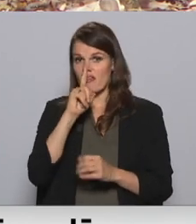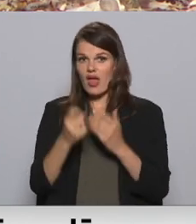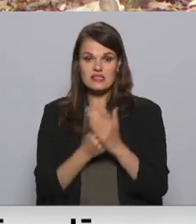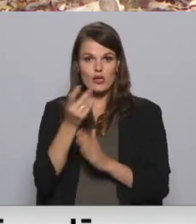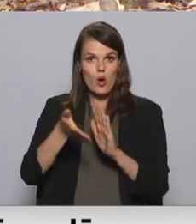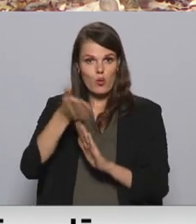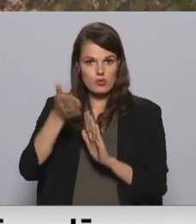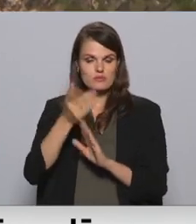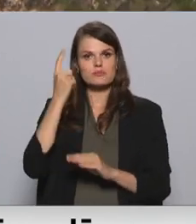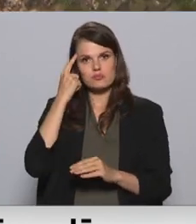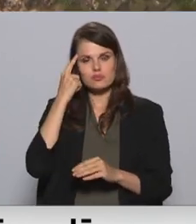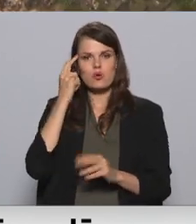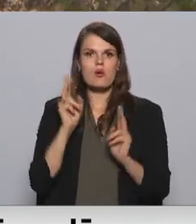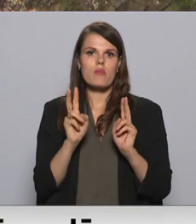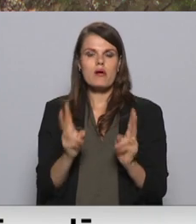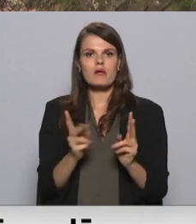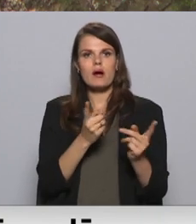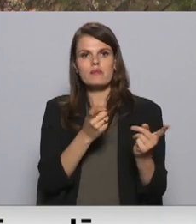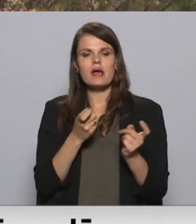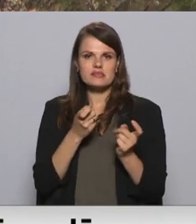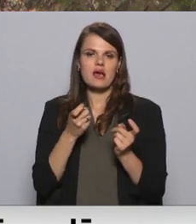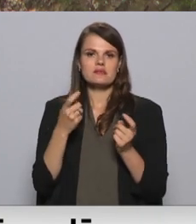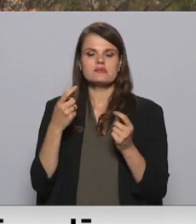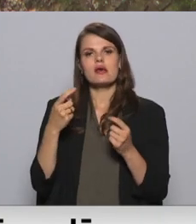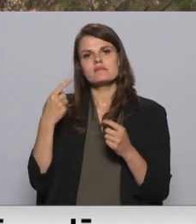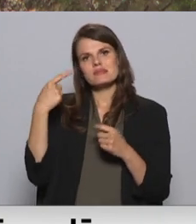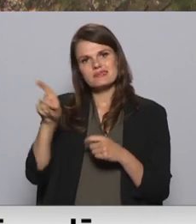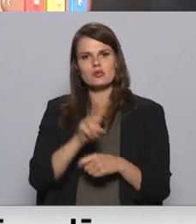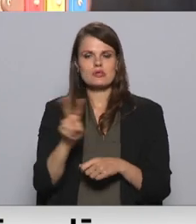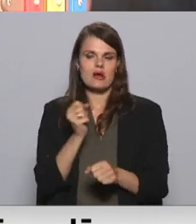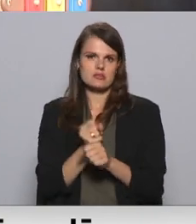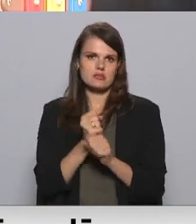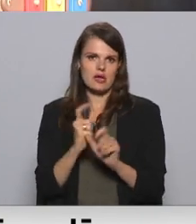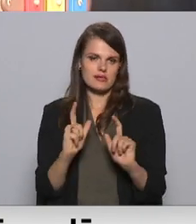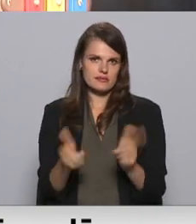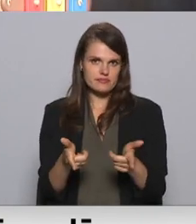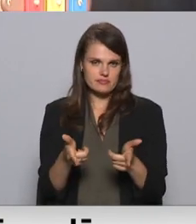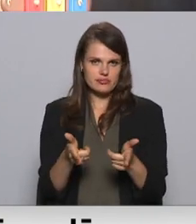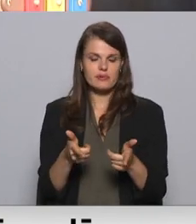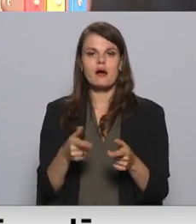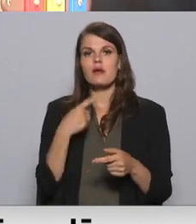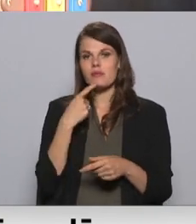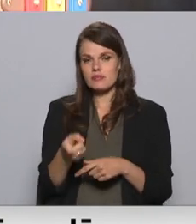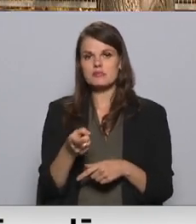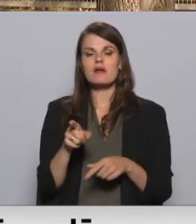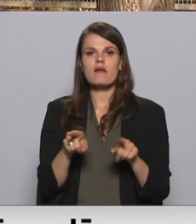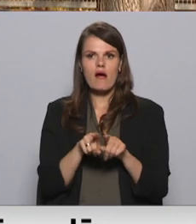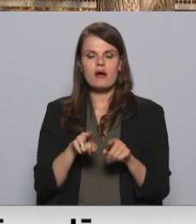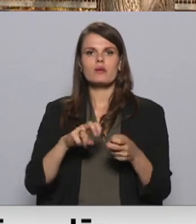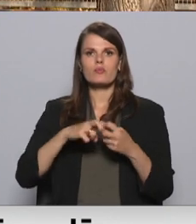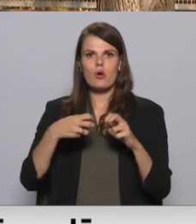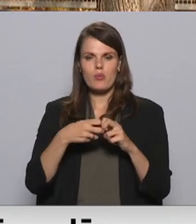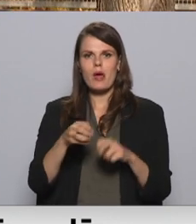uzlabot, tiek izskatīt varianti, kā piesaistīt ārpakalpojumu šo uzdevumu veikšanai, norāda pilsētas mērs. Tāpat rādītāji saglabājas